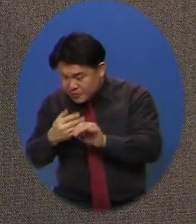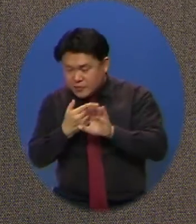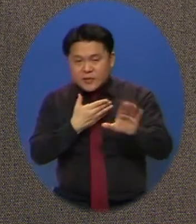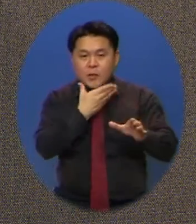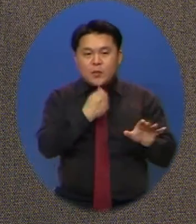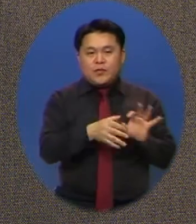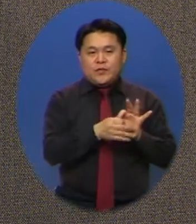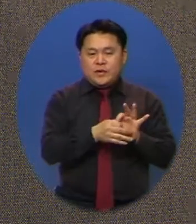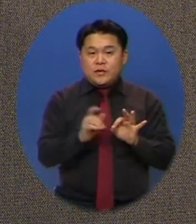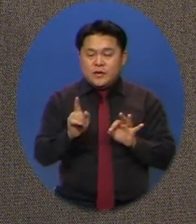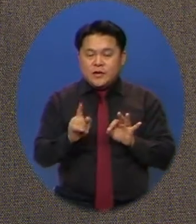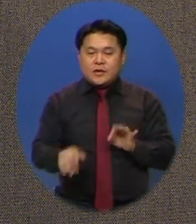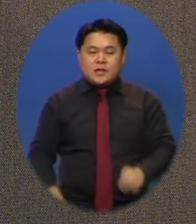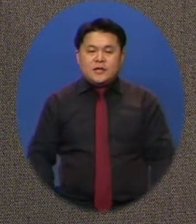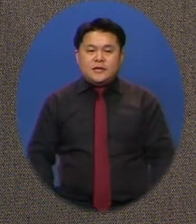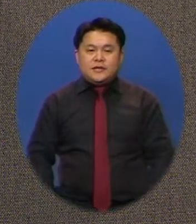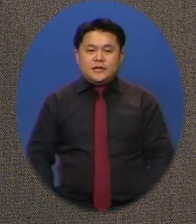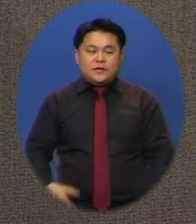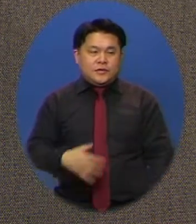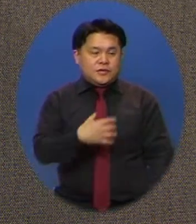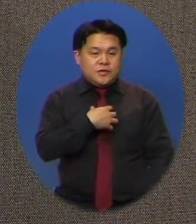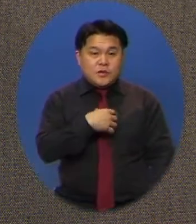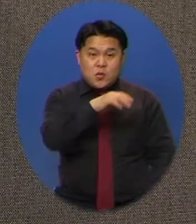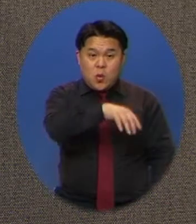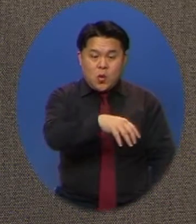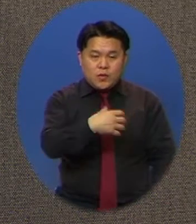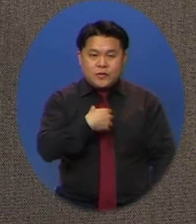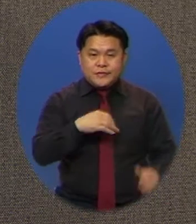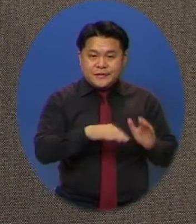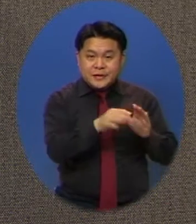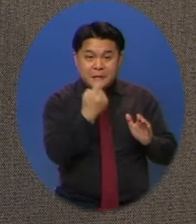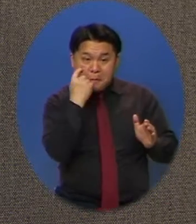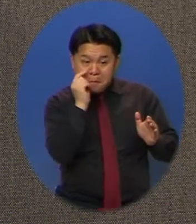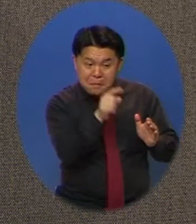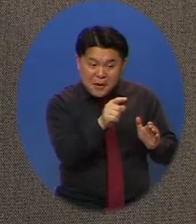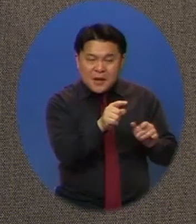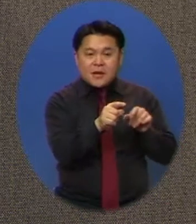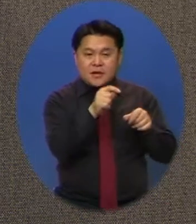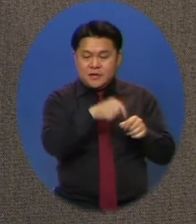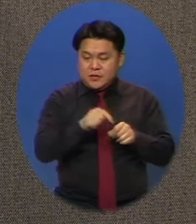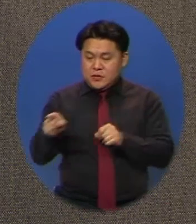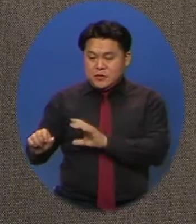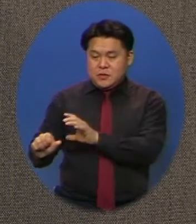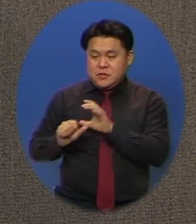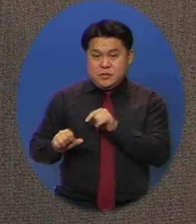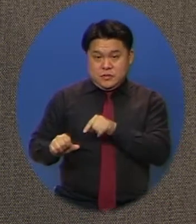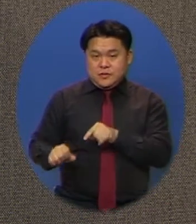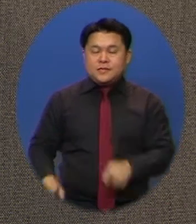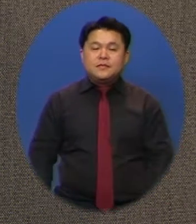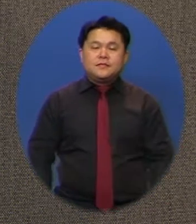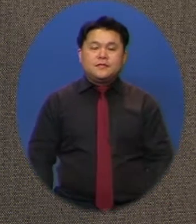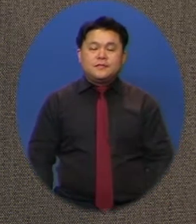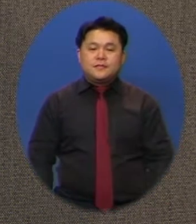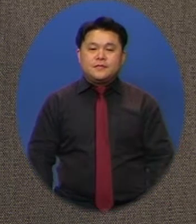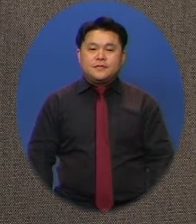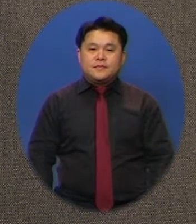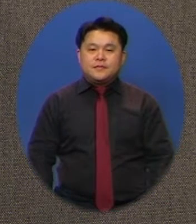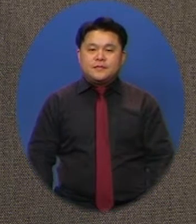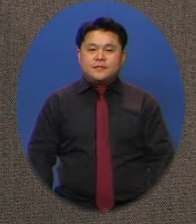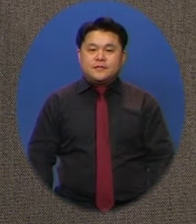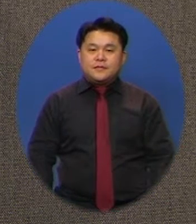그 복지에 연결을 해서 위기가구를 빅데이터로 활용해서 찾아내도록 하겠고요. 그